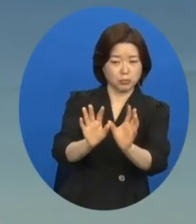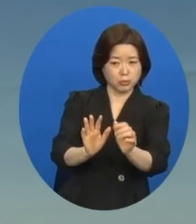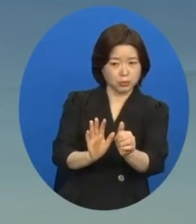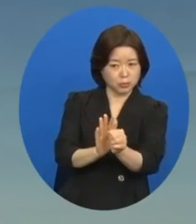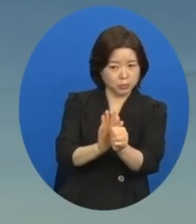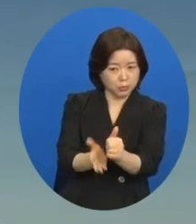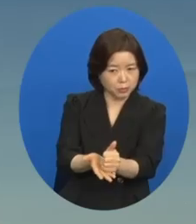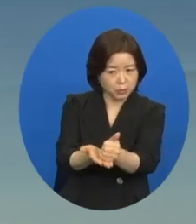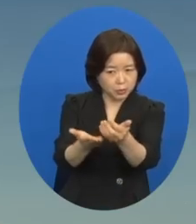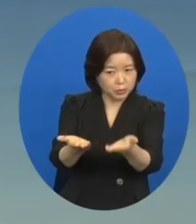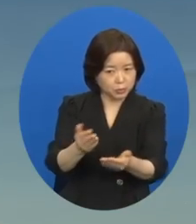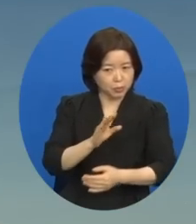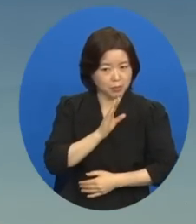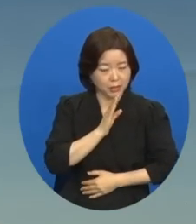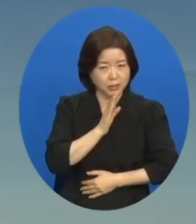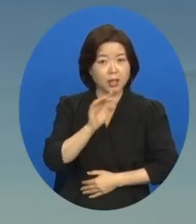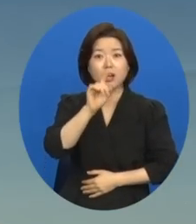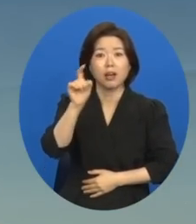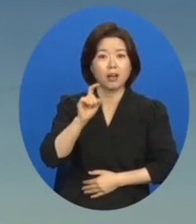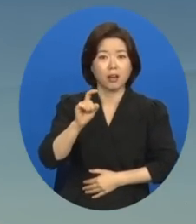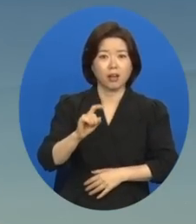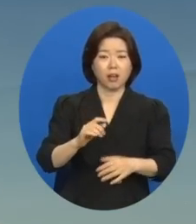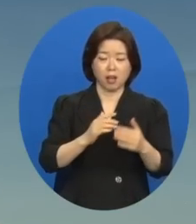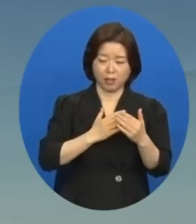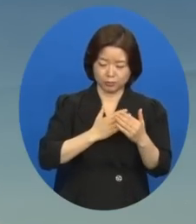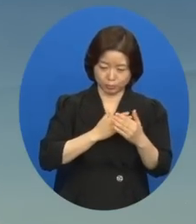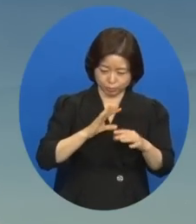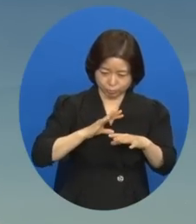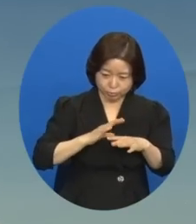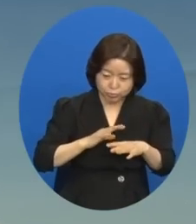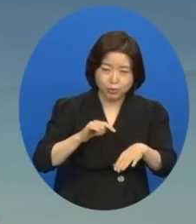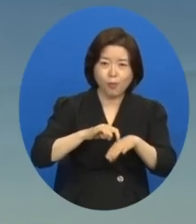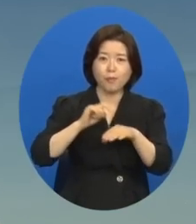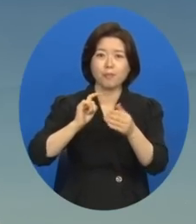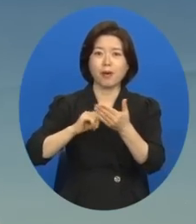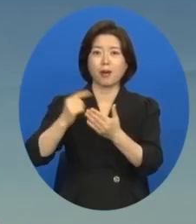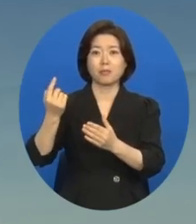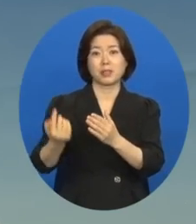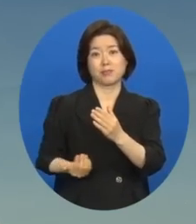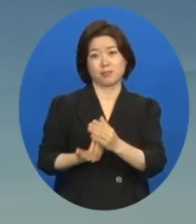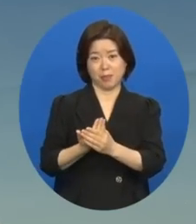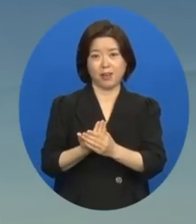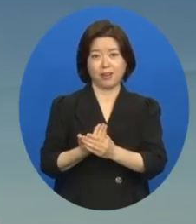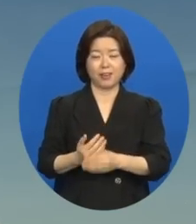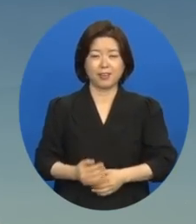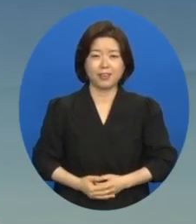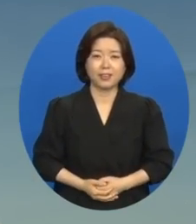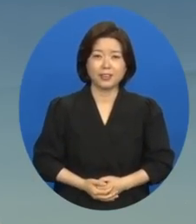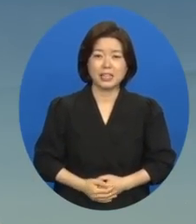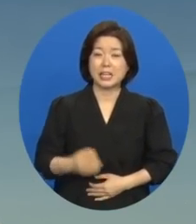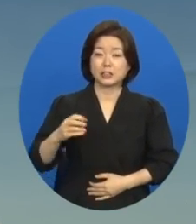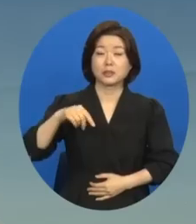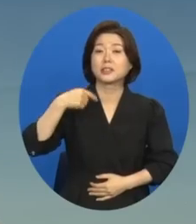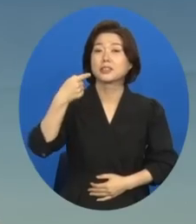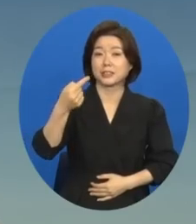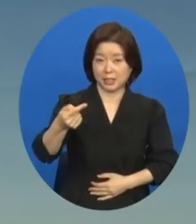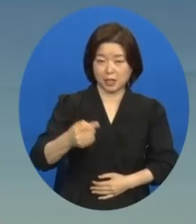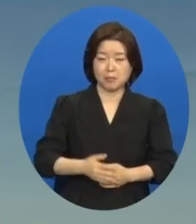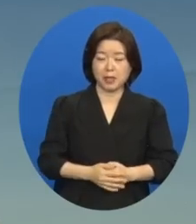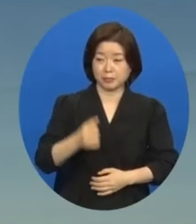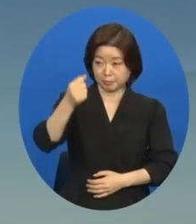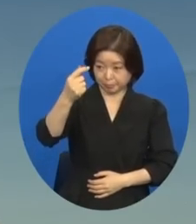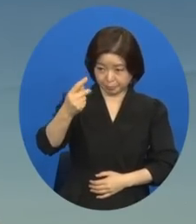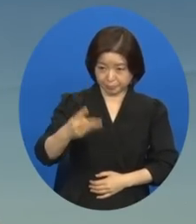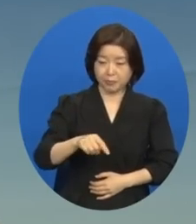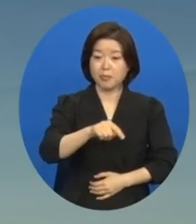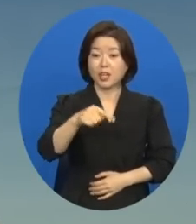맞나? 이런 두려운 마음이 제 마음에 찾아왔었습니다. 그리고 그 뒤에도 몇 번을 더